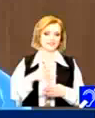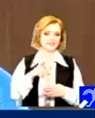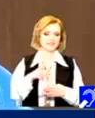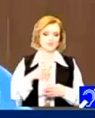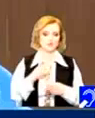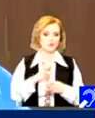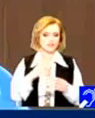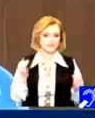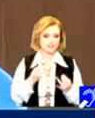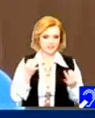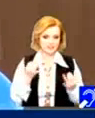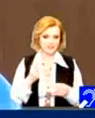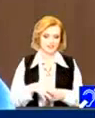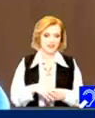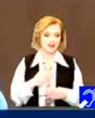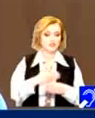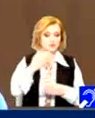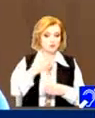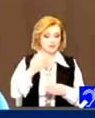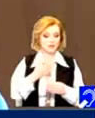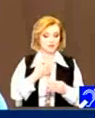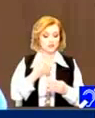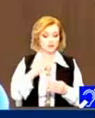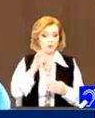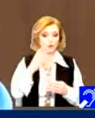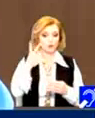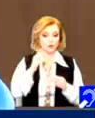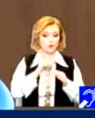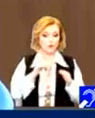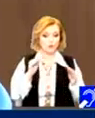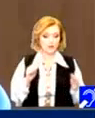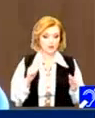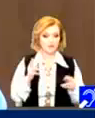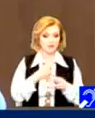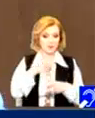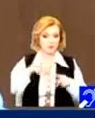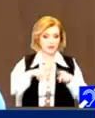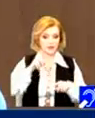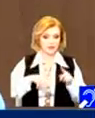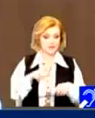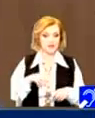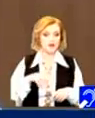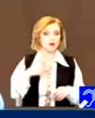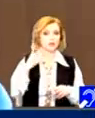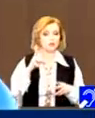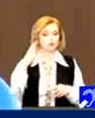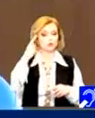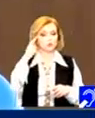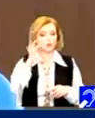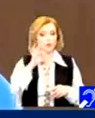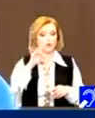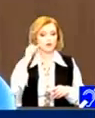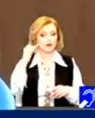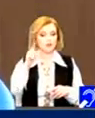cuvinte. E un spectacol cu doi copii orfani care se gândesc doar la rai, că acolo ar fi mai bine și